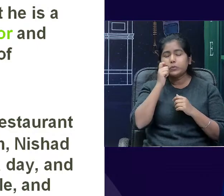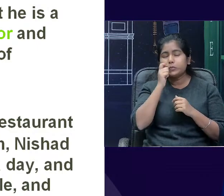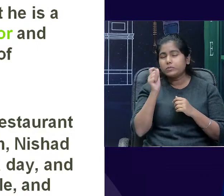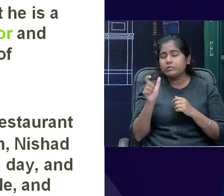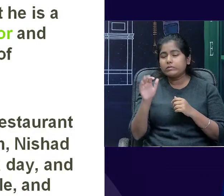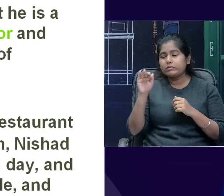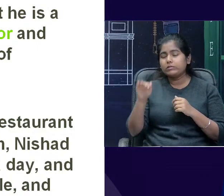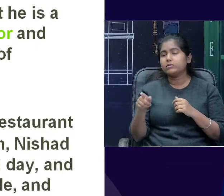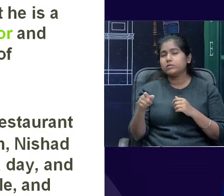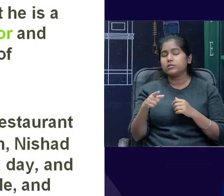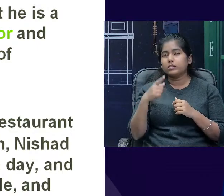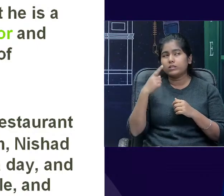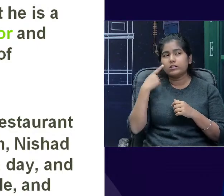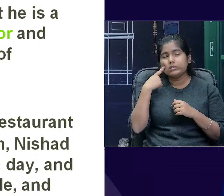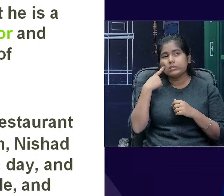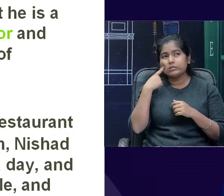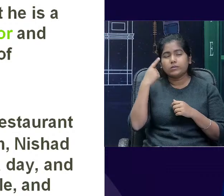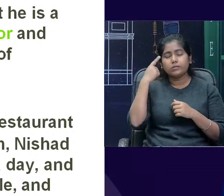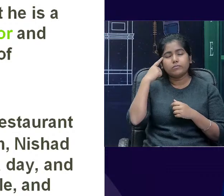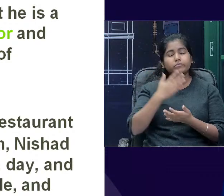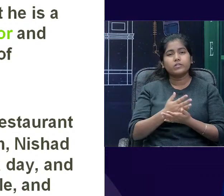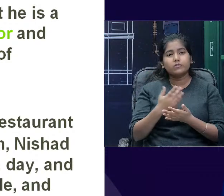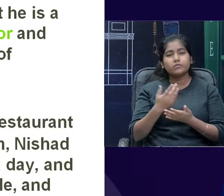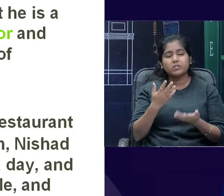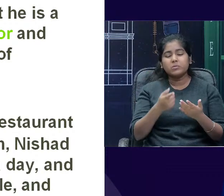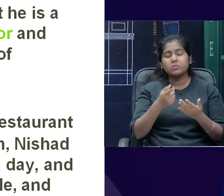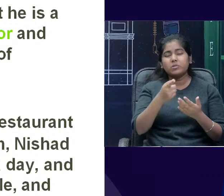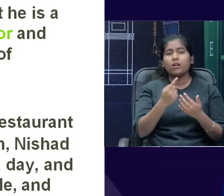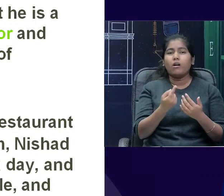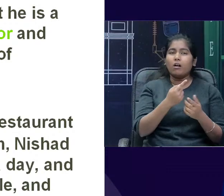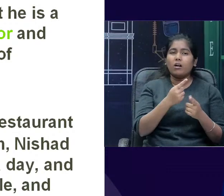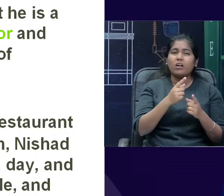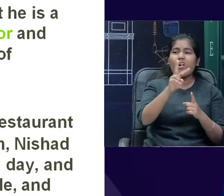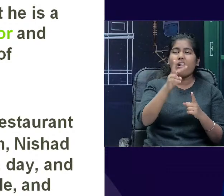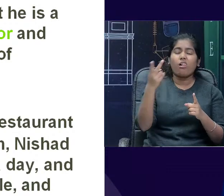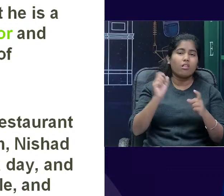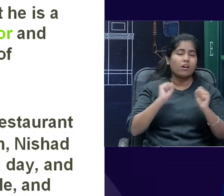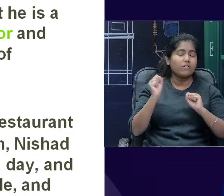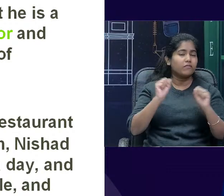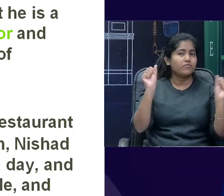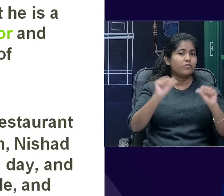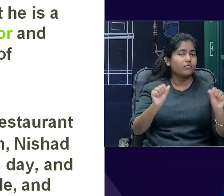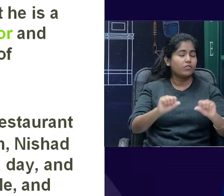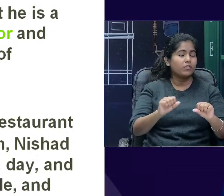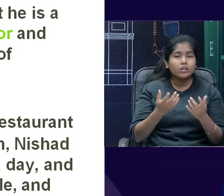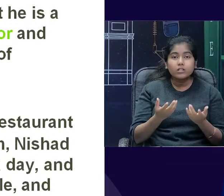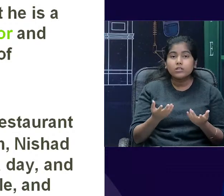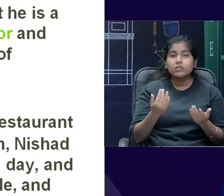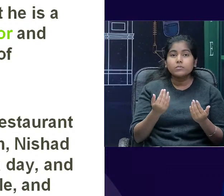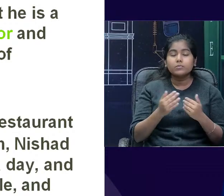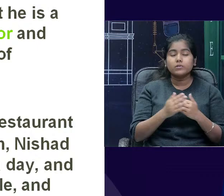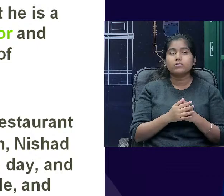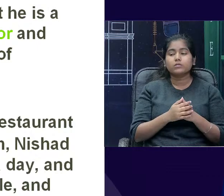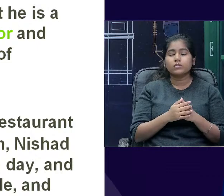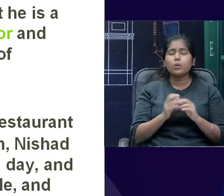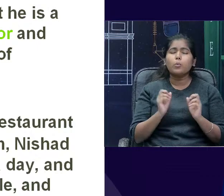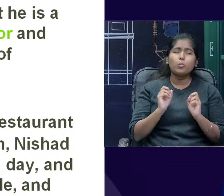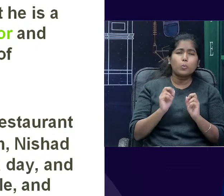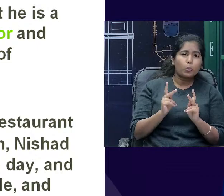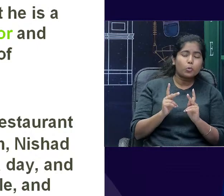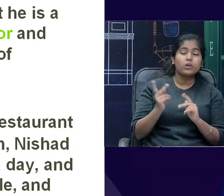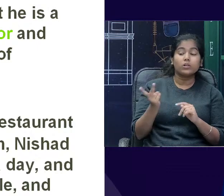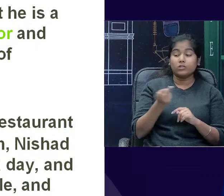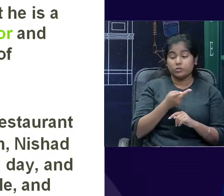and lonely man. He cannot do these kind of activities. Nevertheless, कोई नहीं, फिर भी अपनी sister के